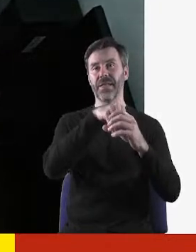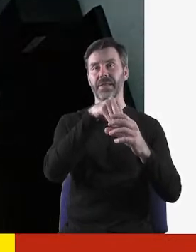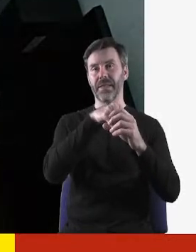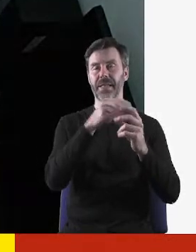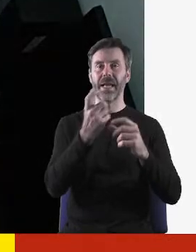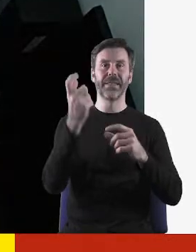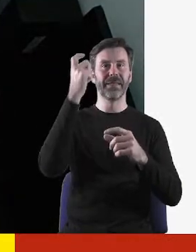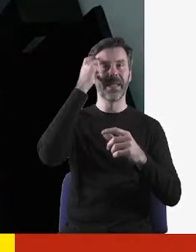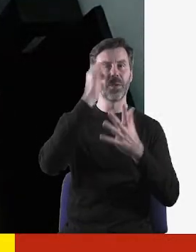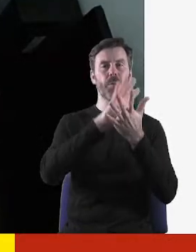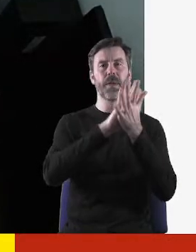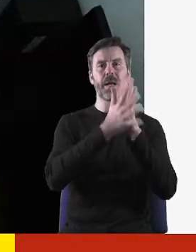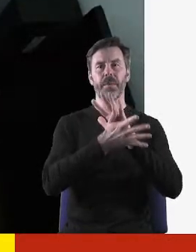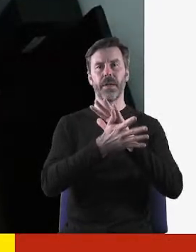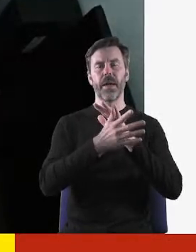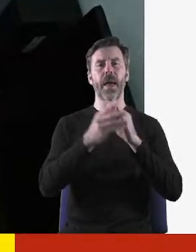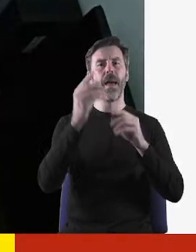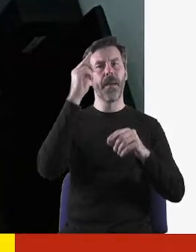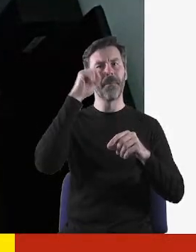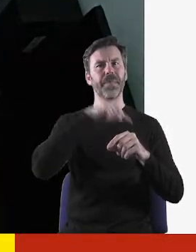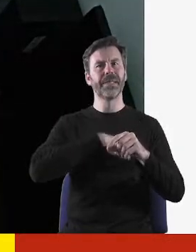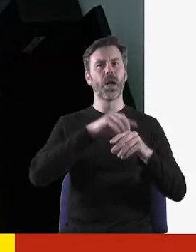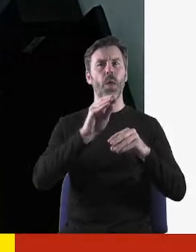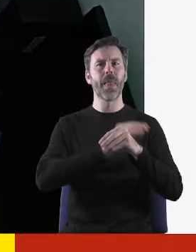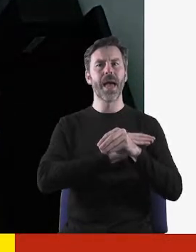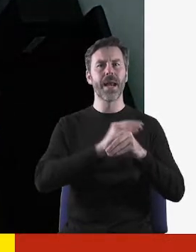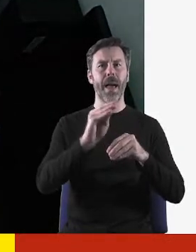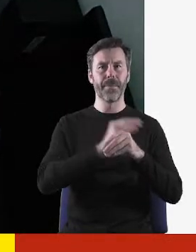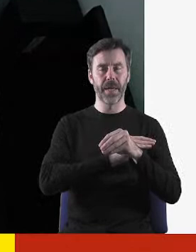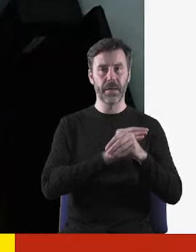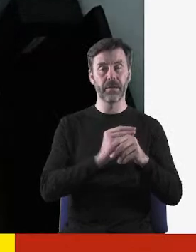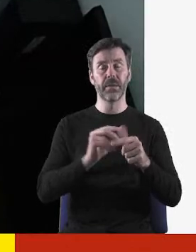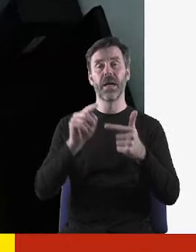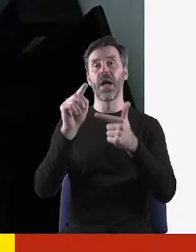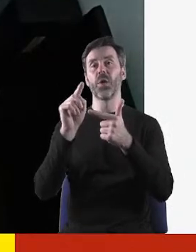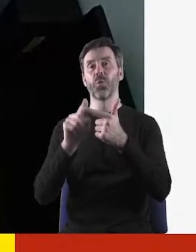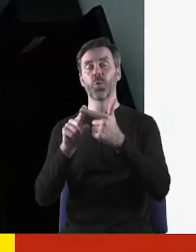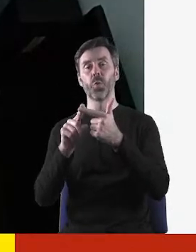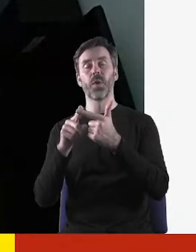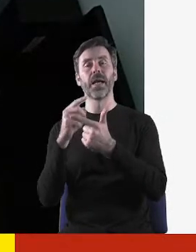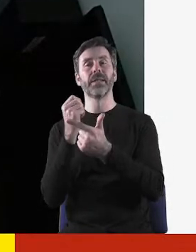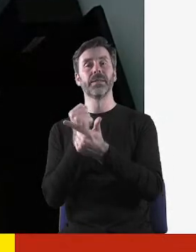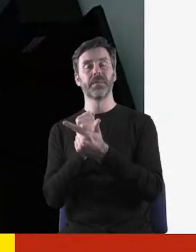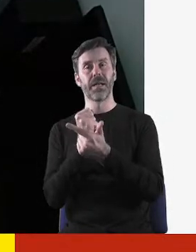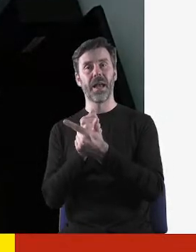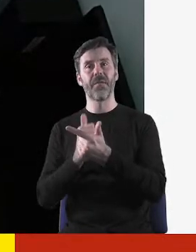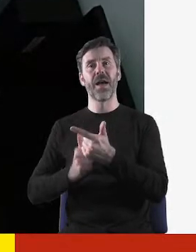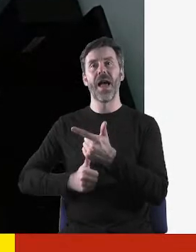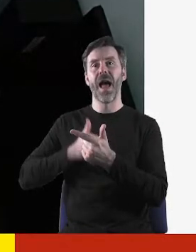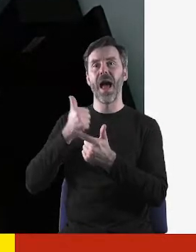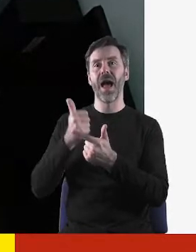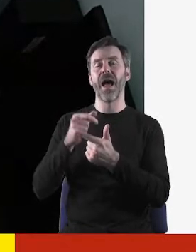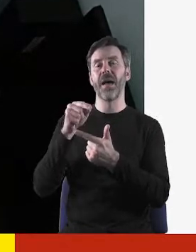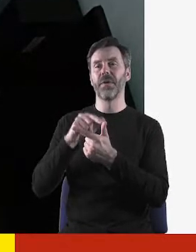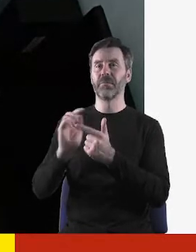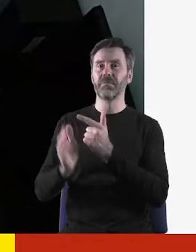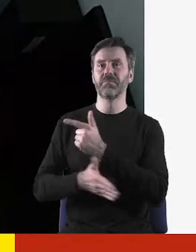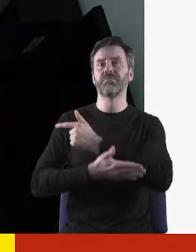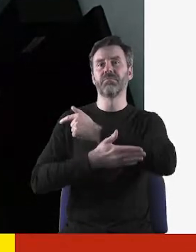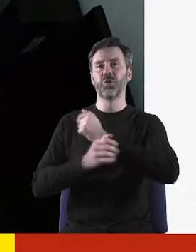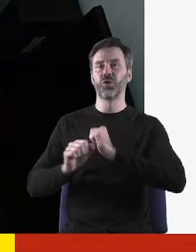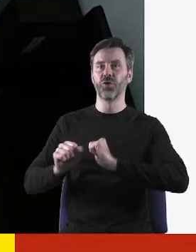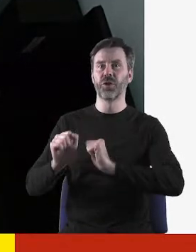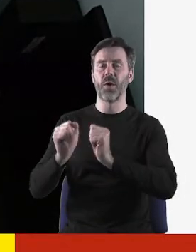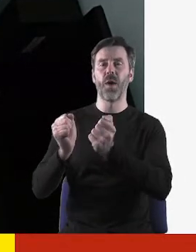Centrum Rehabilitacji i Psychoterapii dla Dzieci i Młodzieży, a przy tej okazji również o to, aby wesprzeć działania w